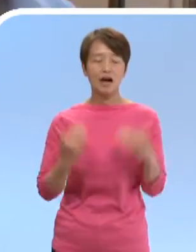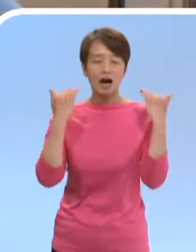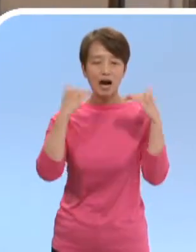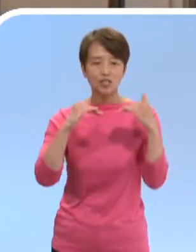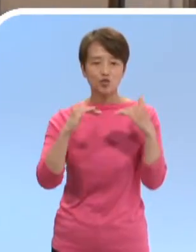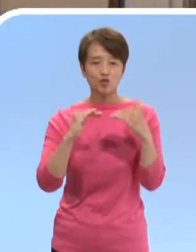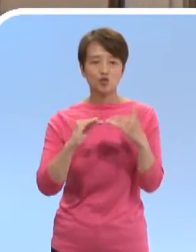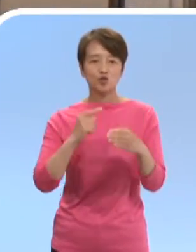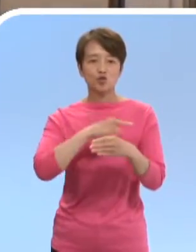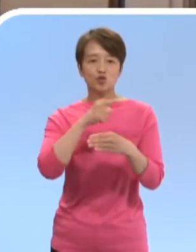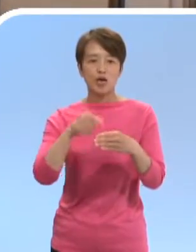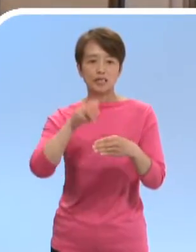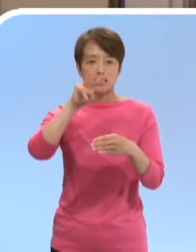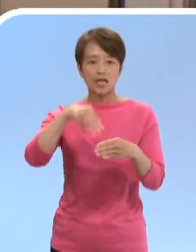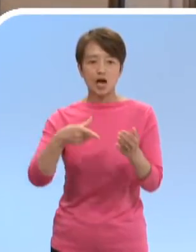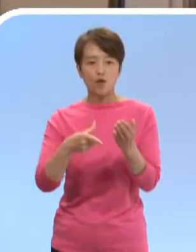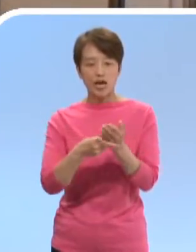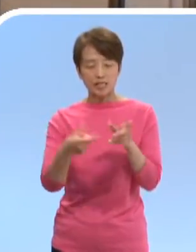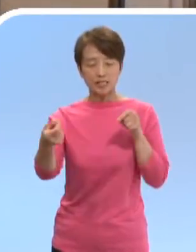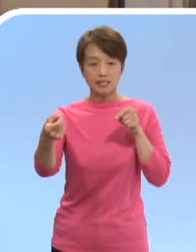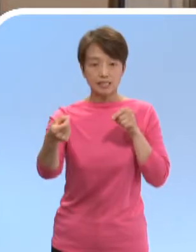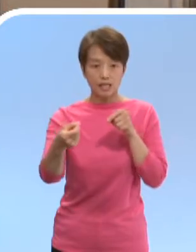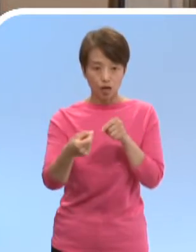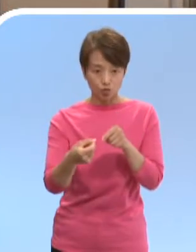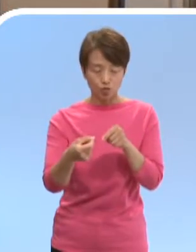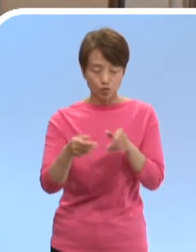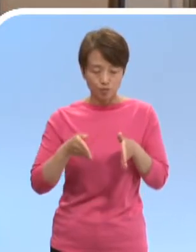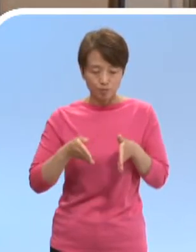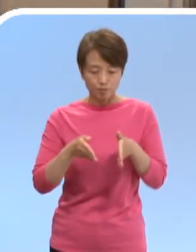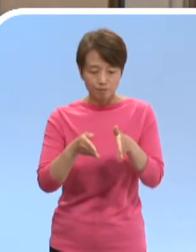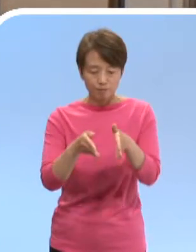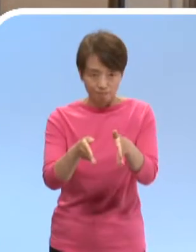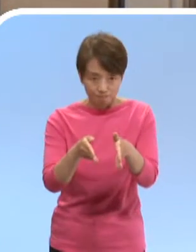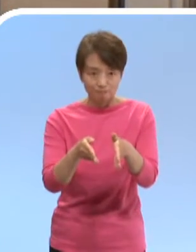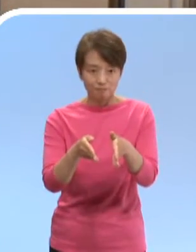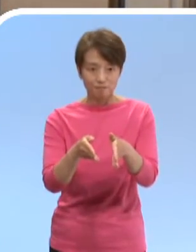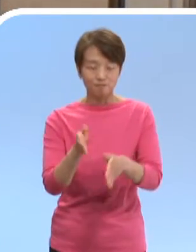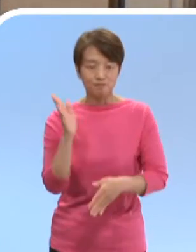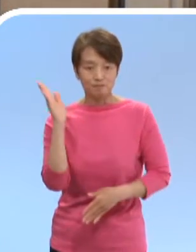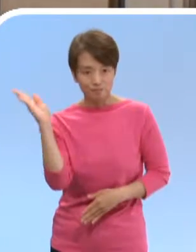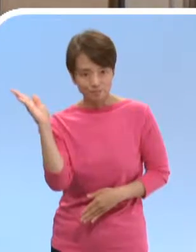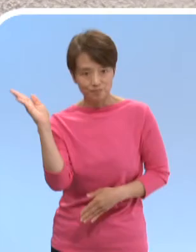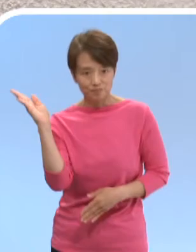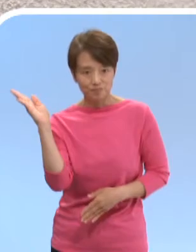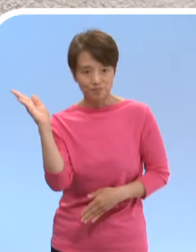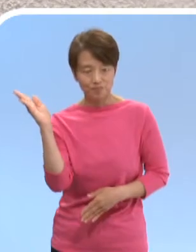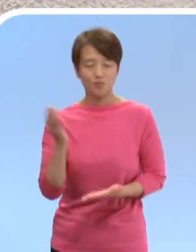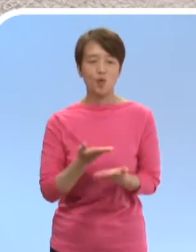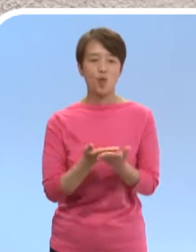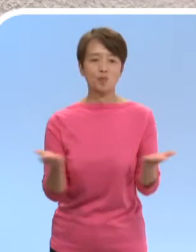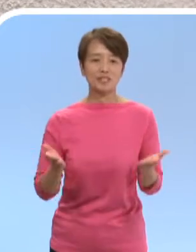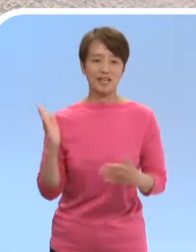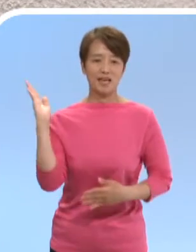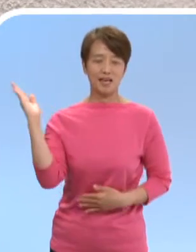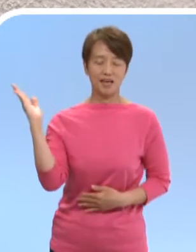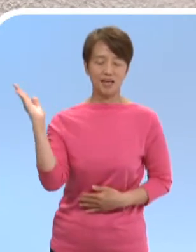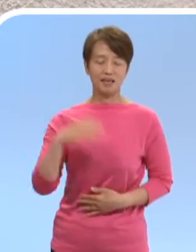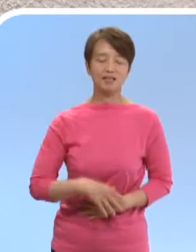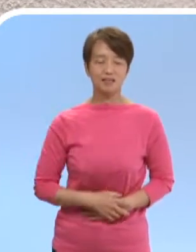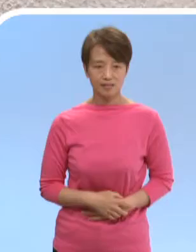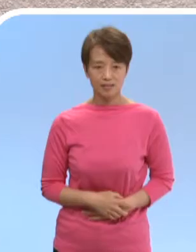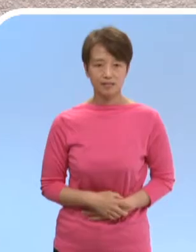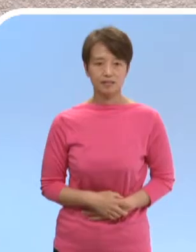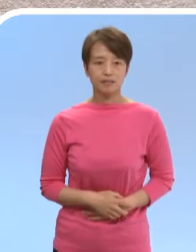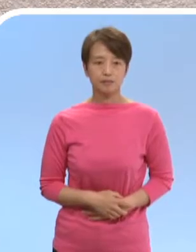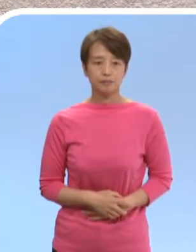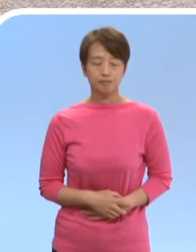阪急芦屋川駅から歩いてすぐ、路地の奥にあるのが揚げパン専門店パイクと空